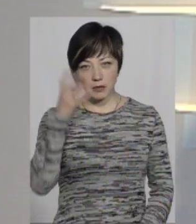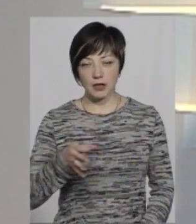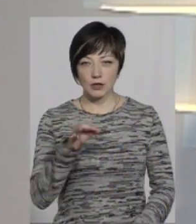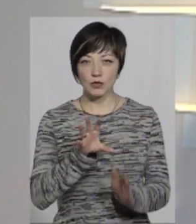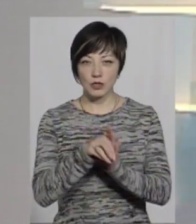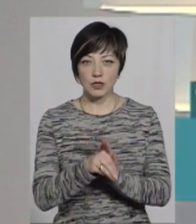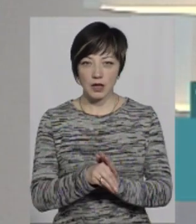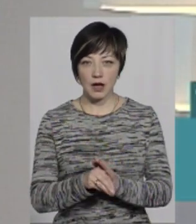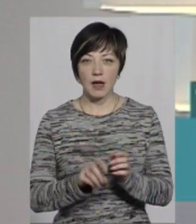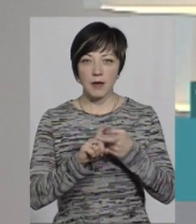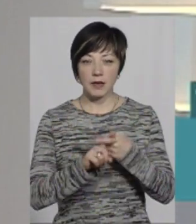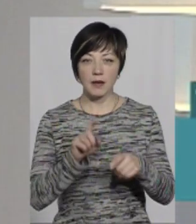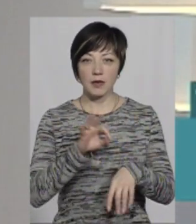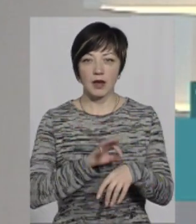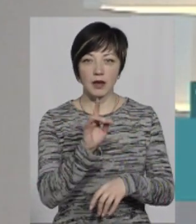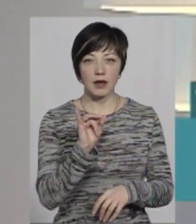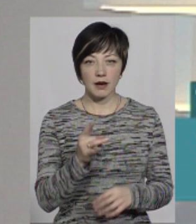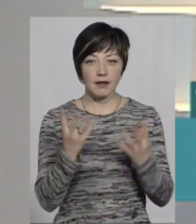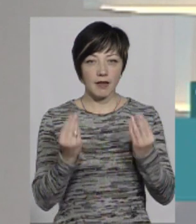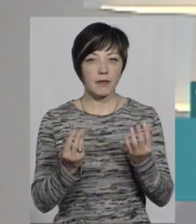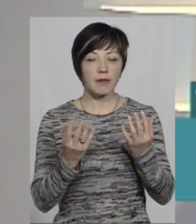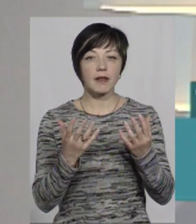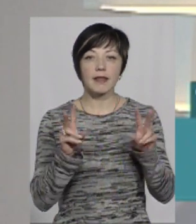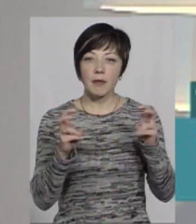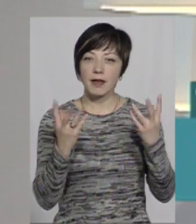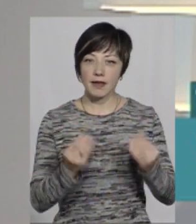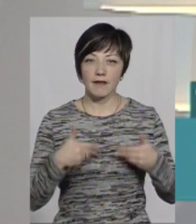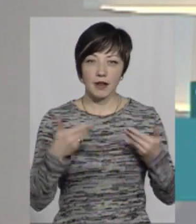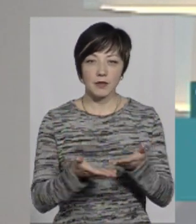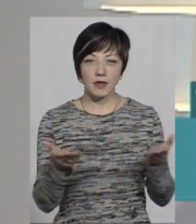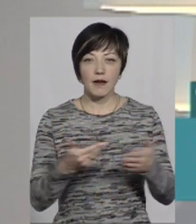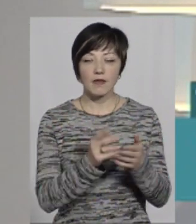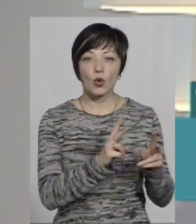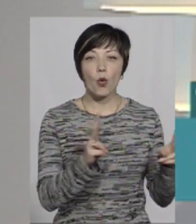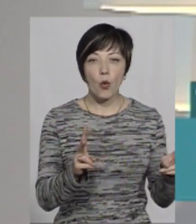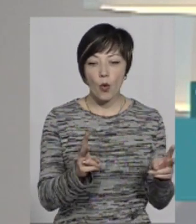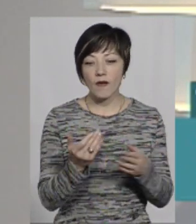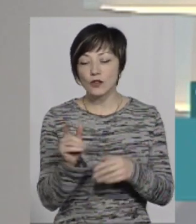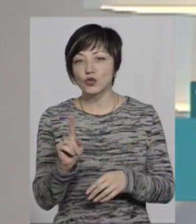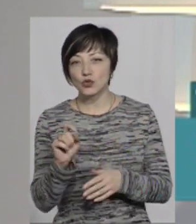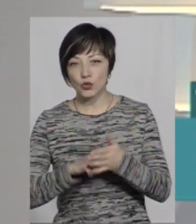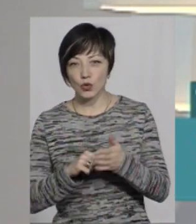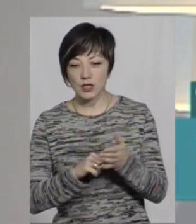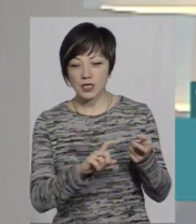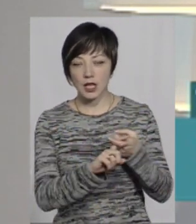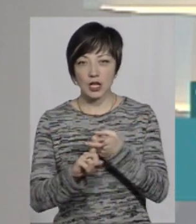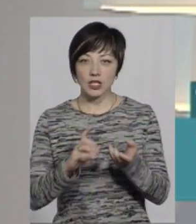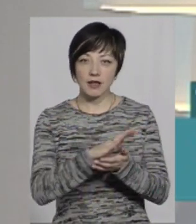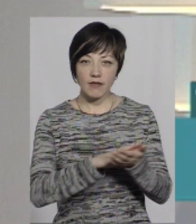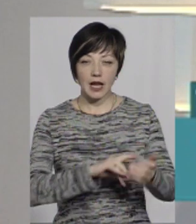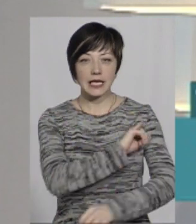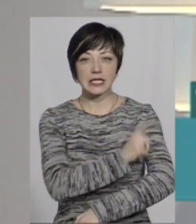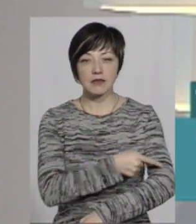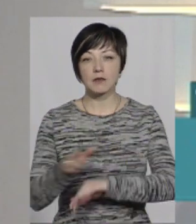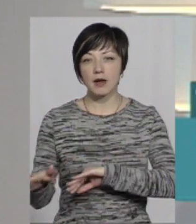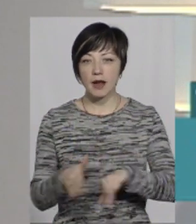Хмельниччина увійшла в епідемію кору – це тема дня. Вітаємо всіх! Від кого, а може від чого залежить її тривалість,